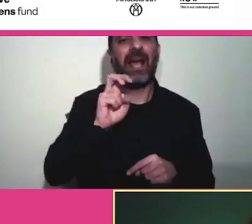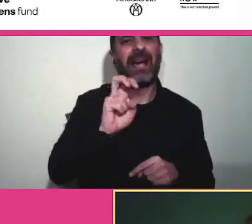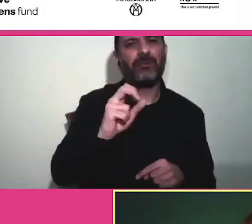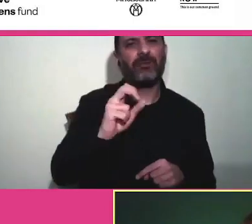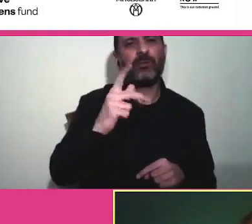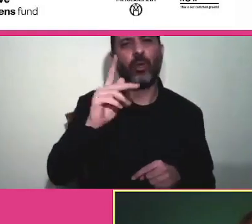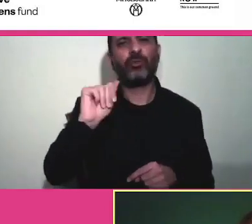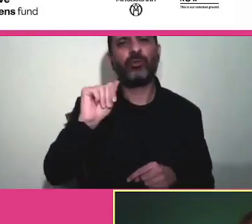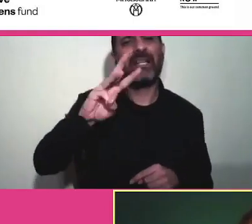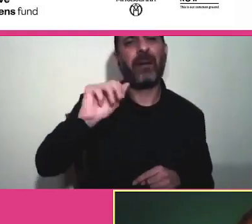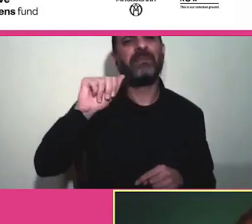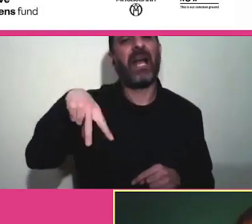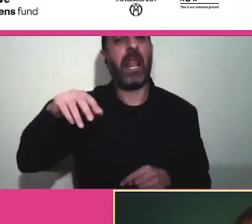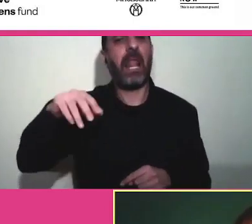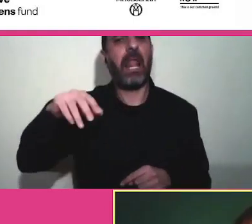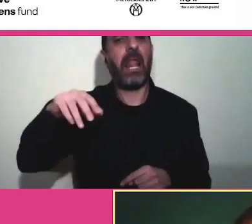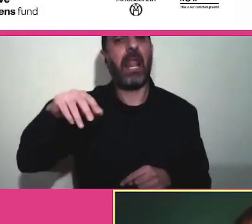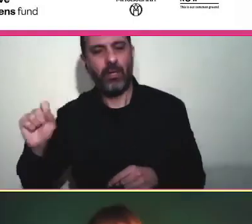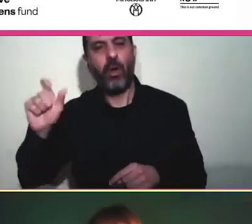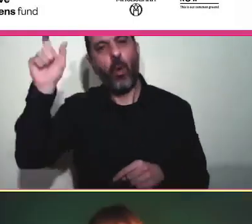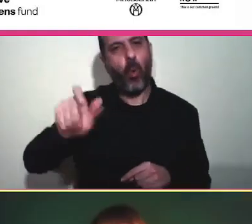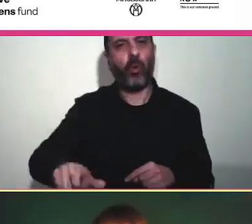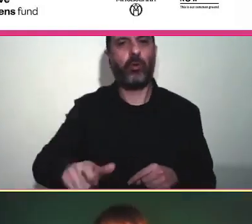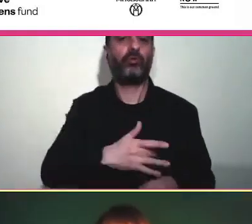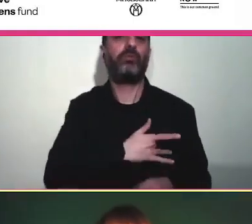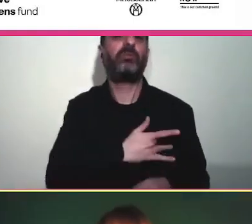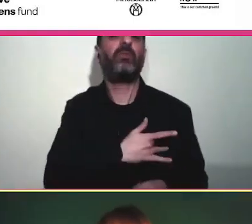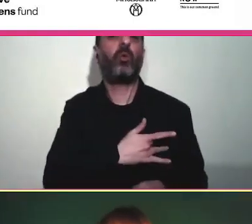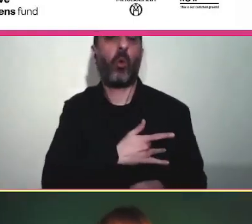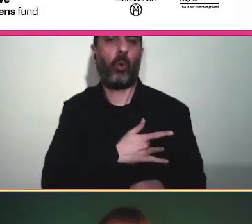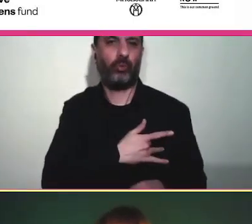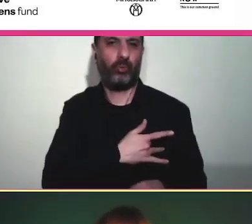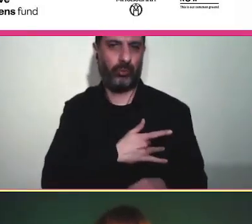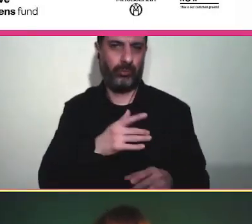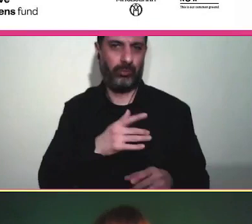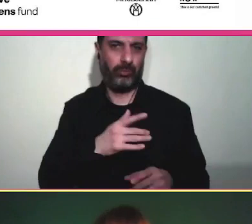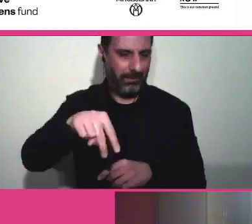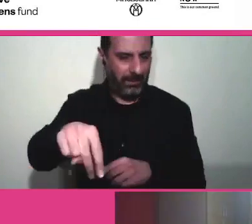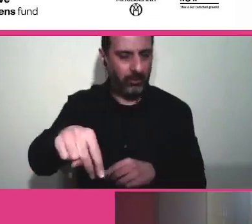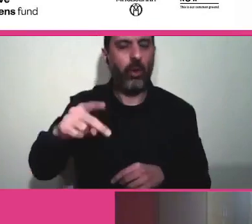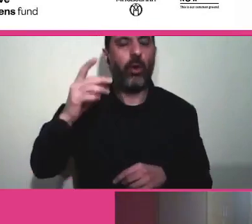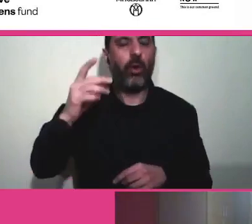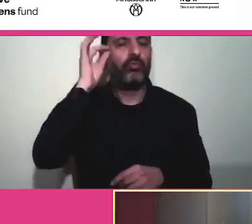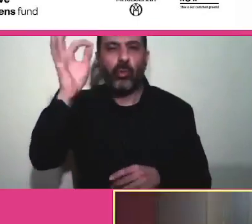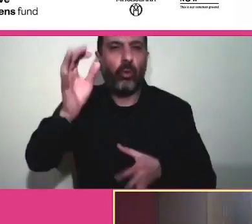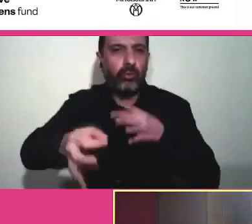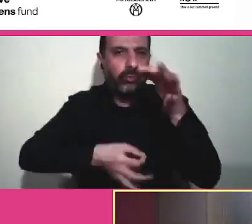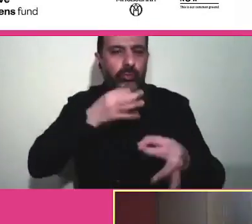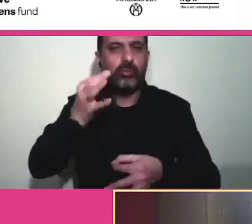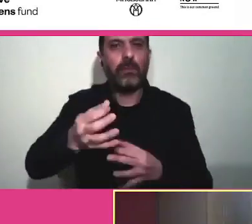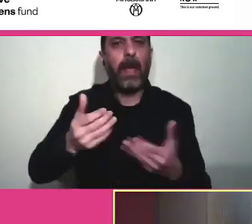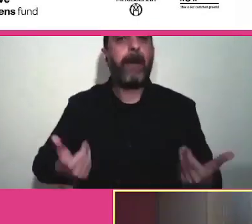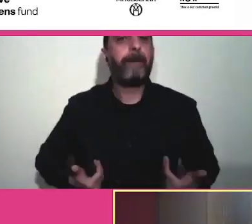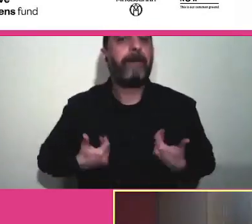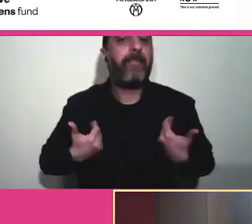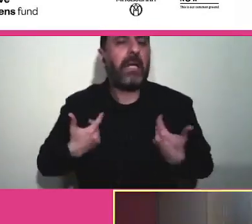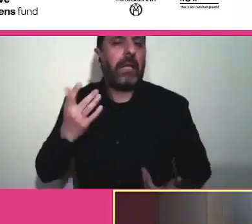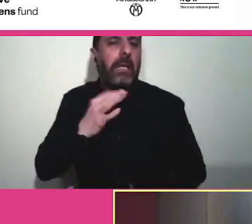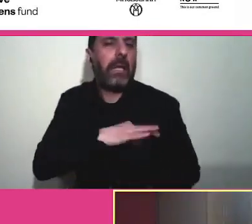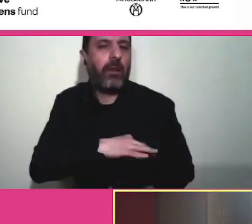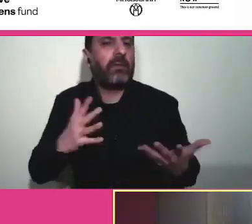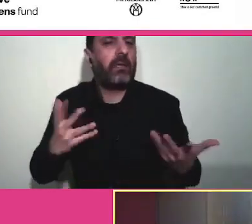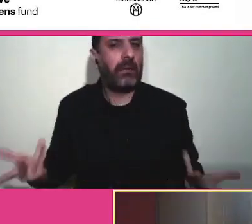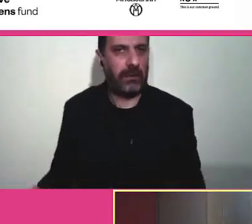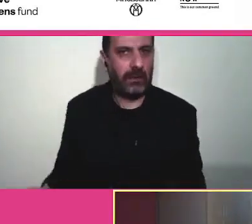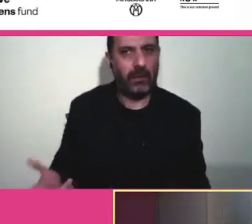ψυχολόγος του Συλλόγου Περπατώ και θα μας μιλήσει για τα ωφέλη των παιχνιδιών στην αναπηρία. Καλησπέρα και από μένα. Ονομάζομαι,